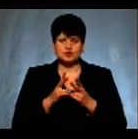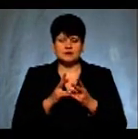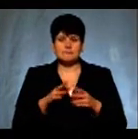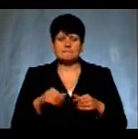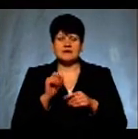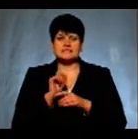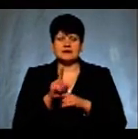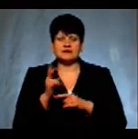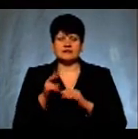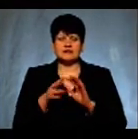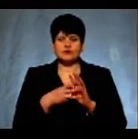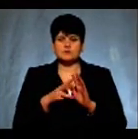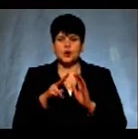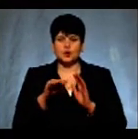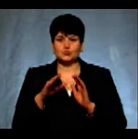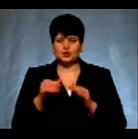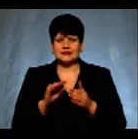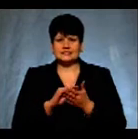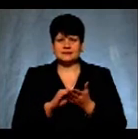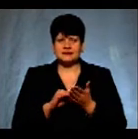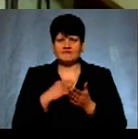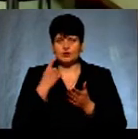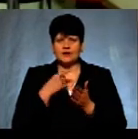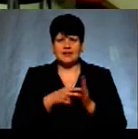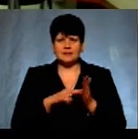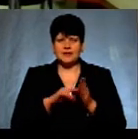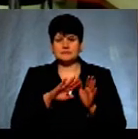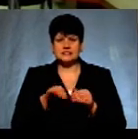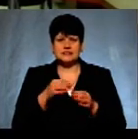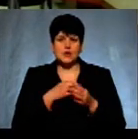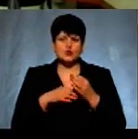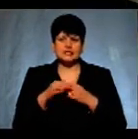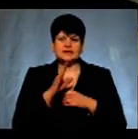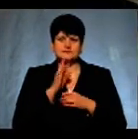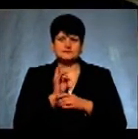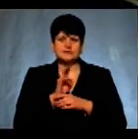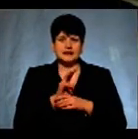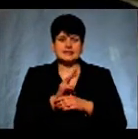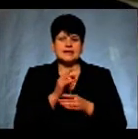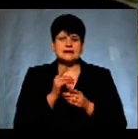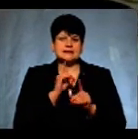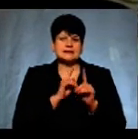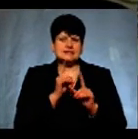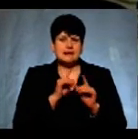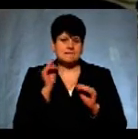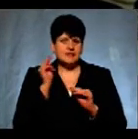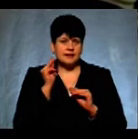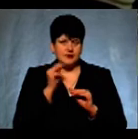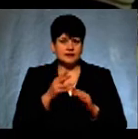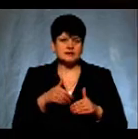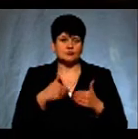Анастасії на 28 лютого і записала це в індивідуальний план. Після консультації дівчина відвідала семінар, який їй запропонувала кар'єрний